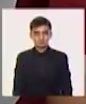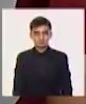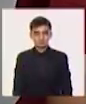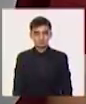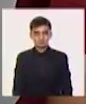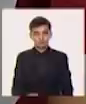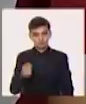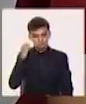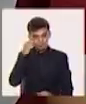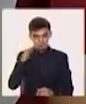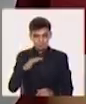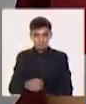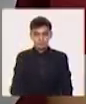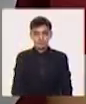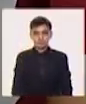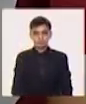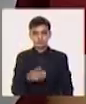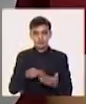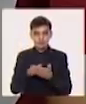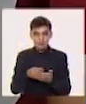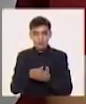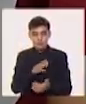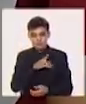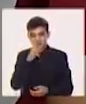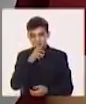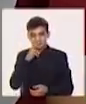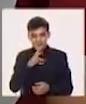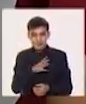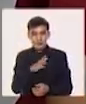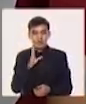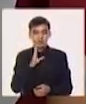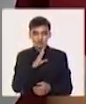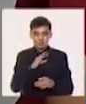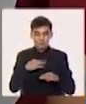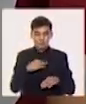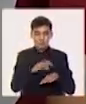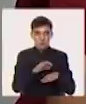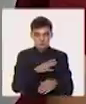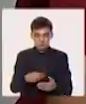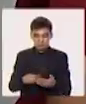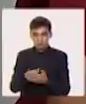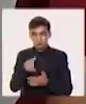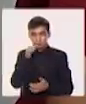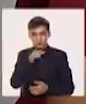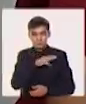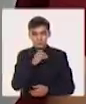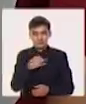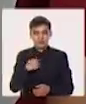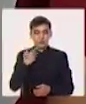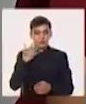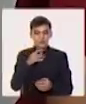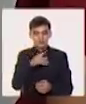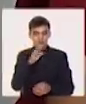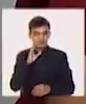5-7-8. Есімде жоқ дейді. Төлеп отырдым деді, әйелім ауырғандықтан төле алмадым деді. Кейін әйелім жерлеп келгеннен